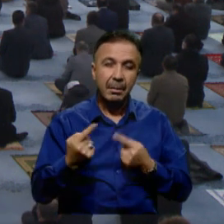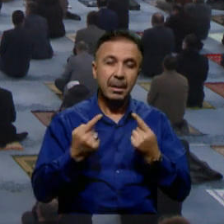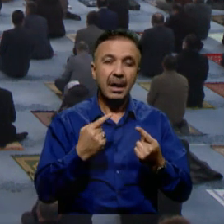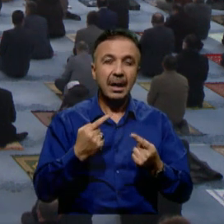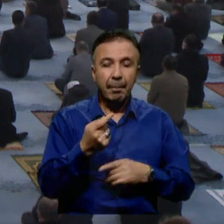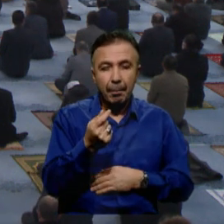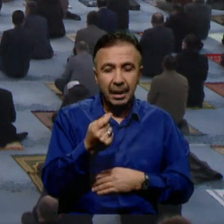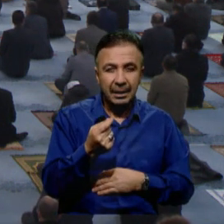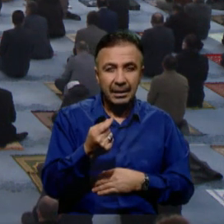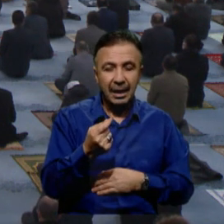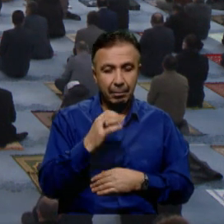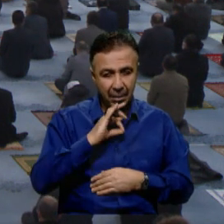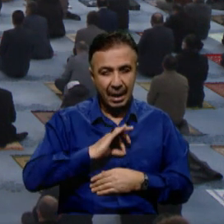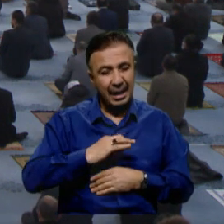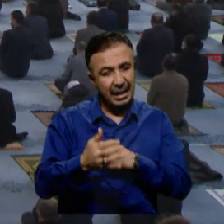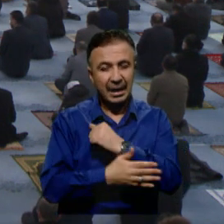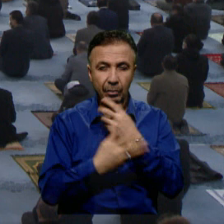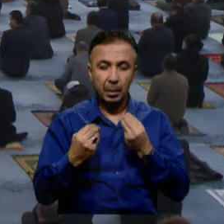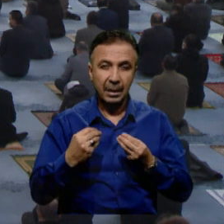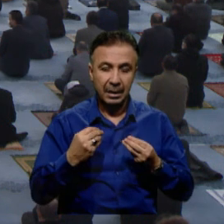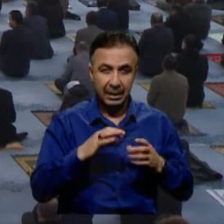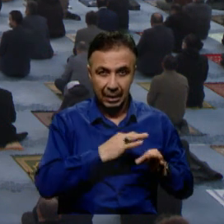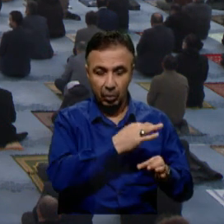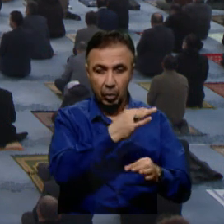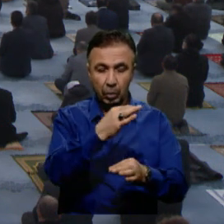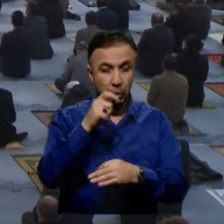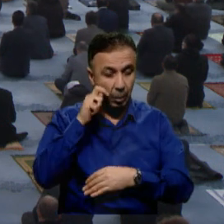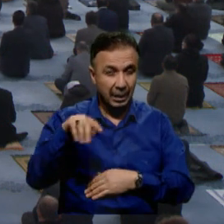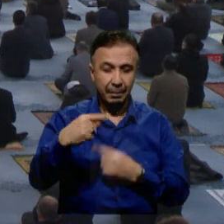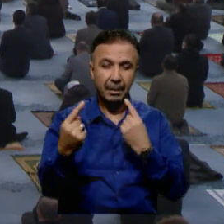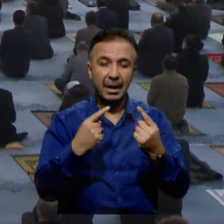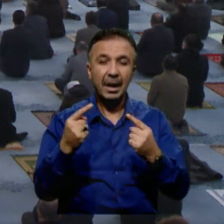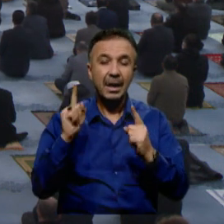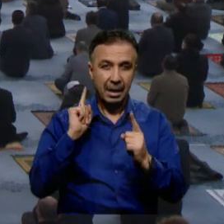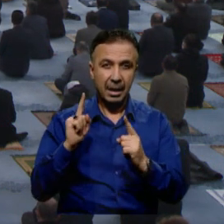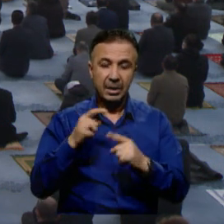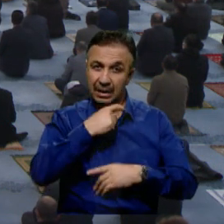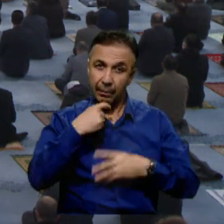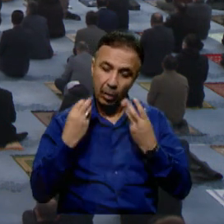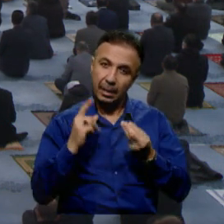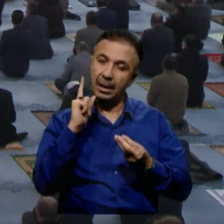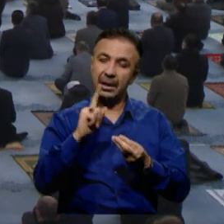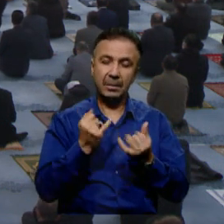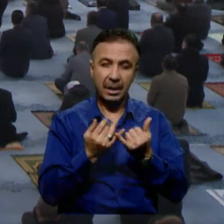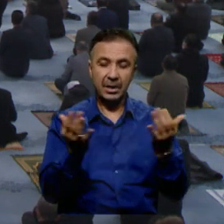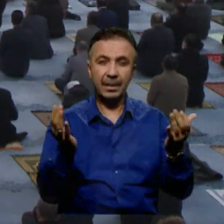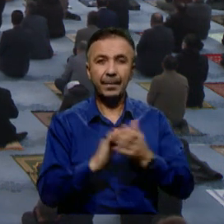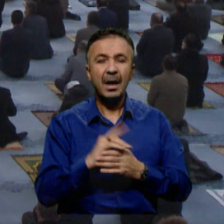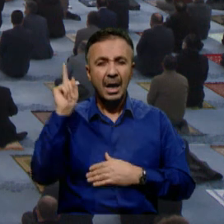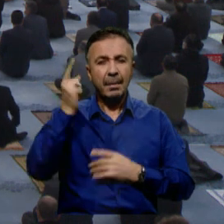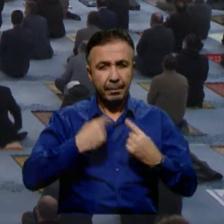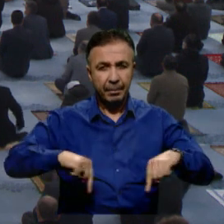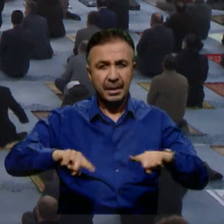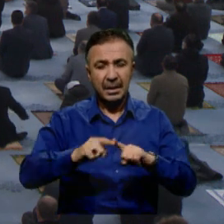manen yardımcı olmak, insanların, Müslümanların da birbirine karşı samimiyetidir. Değerli kardeşlerim, Rabbim bizi de